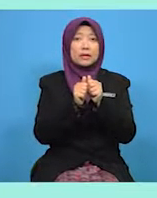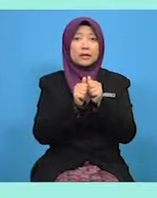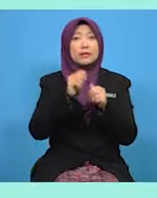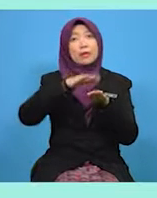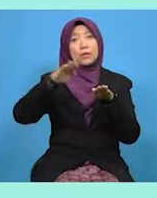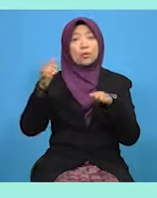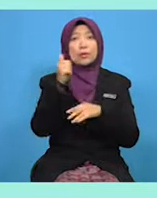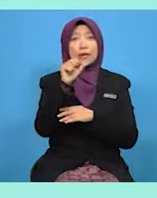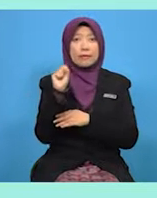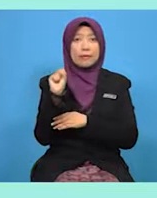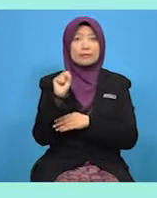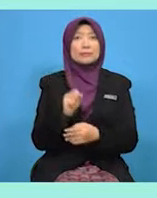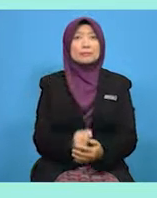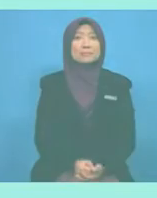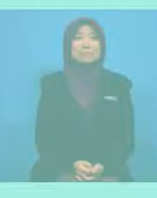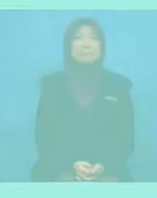AS.